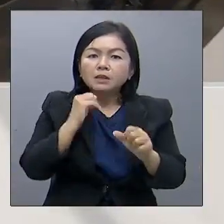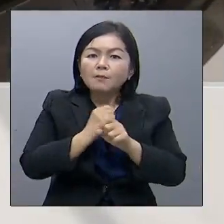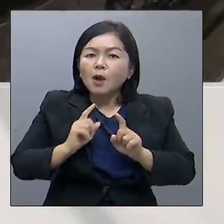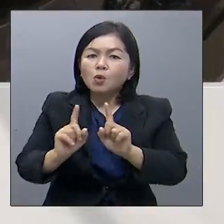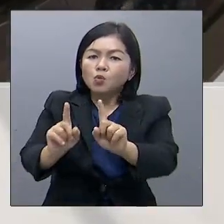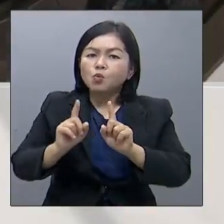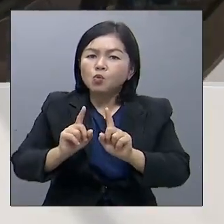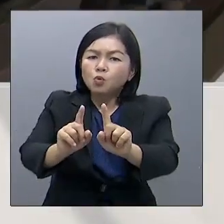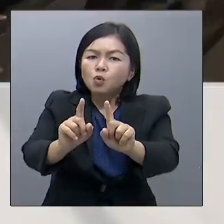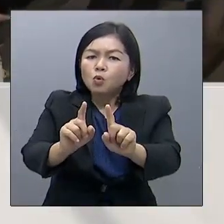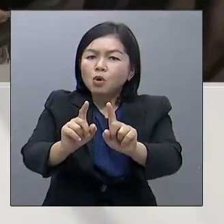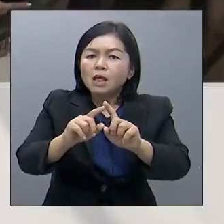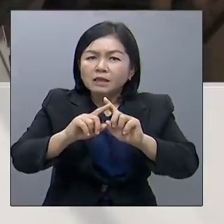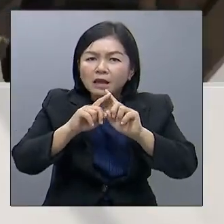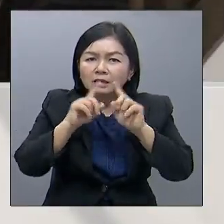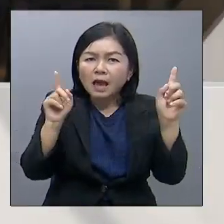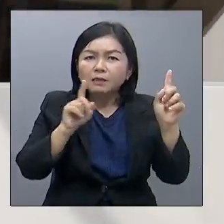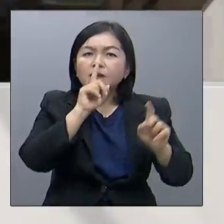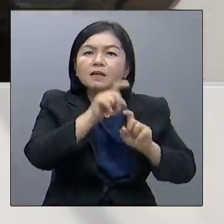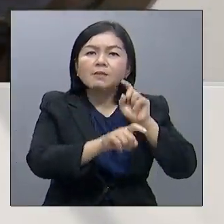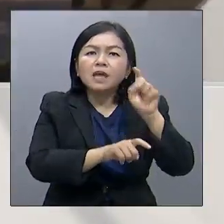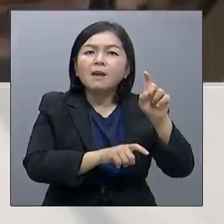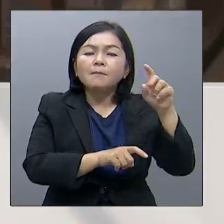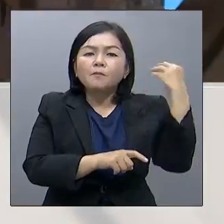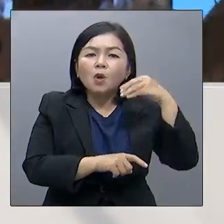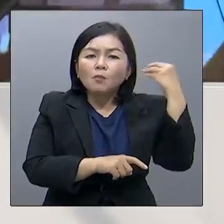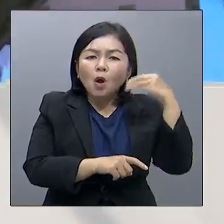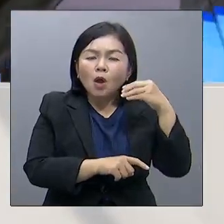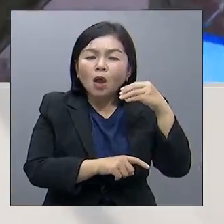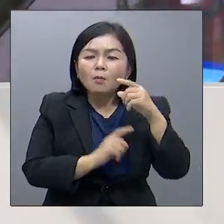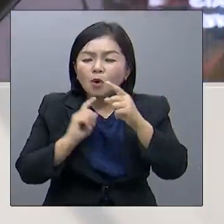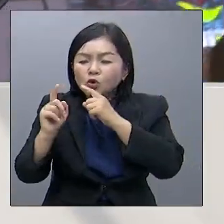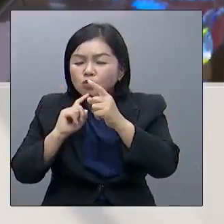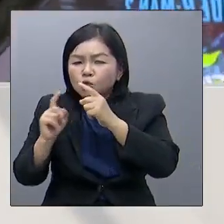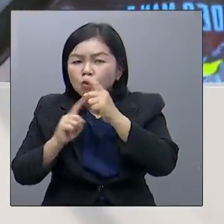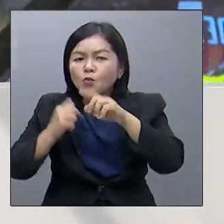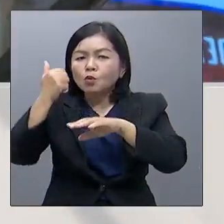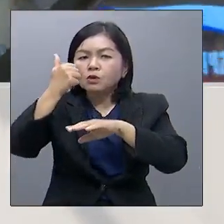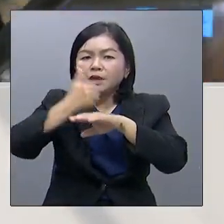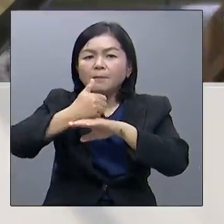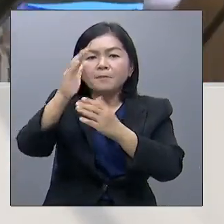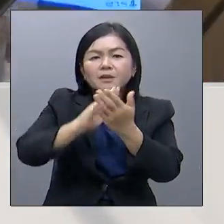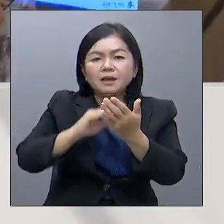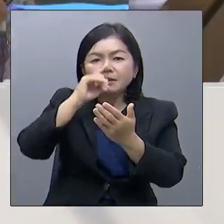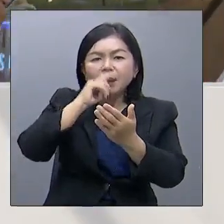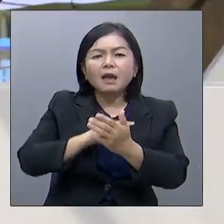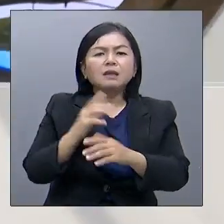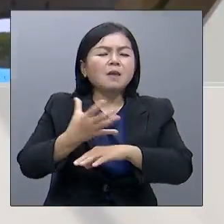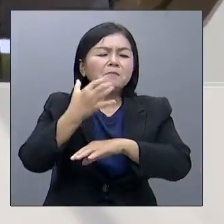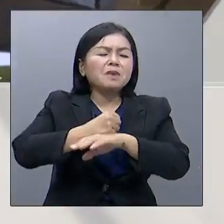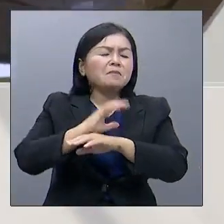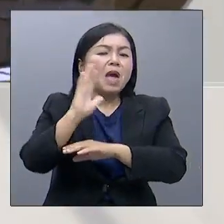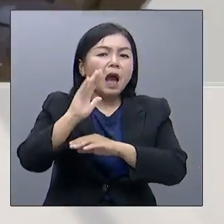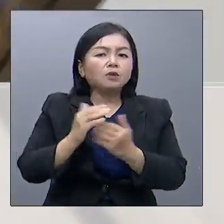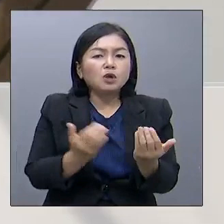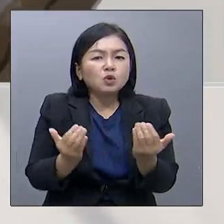ค่ะแต่ที่ถูกถามหนักขึ้นก็เพราะว่าดินเนอร์พรรคร่วมซึ่งผู้นำประเทศบอกว่าไม่ถนัดงานการเมืองแต่อิง